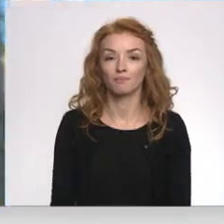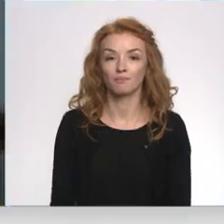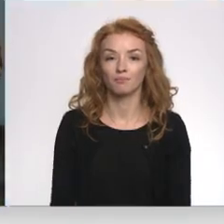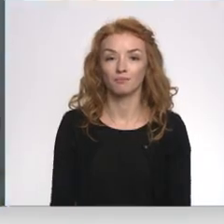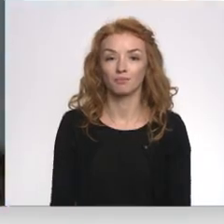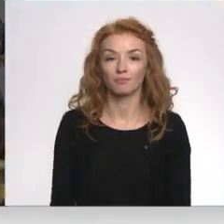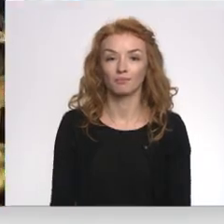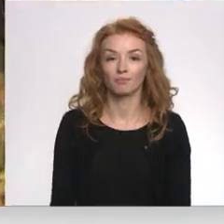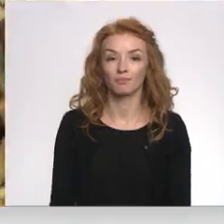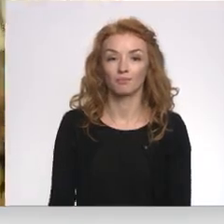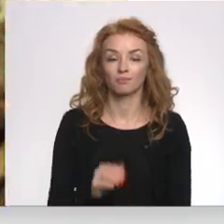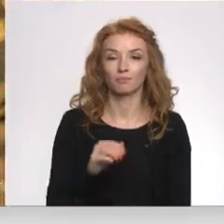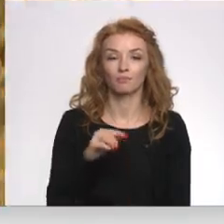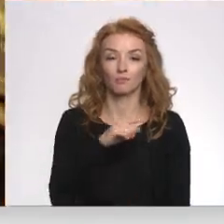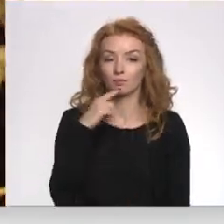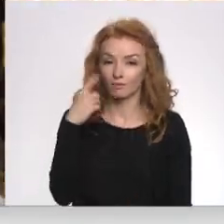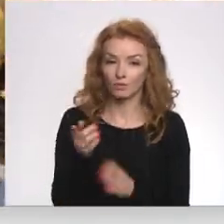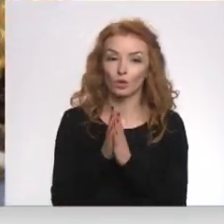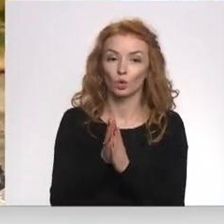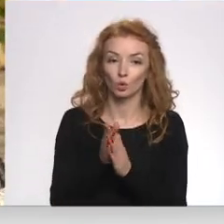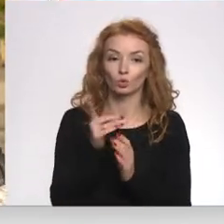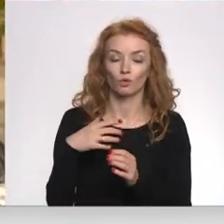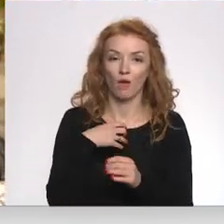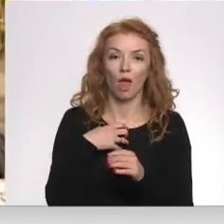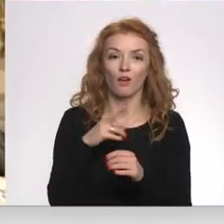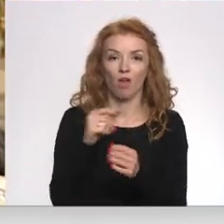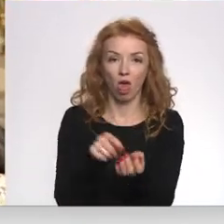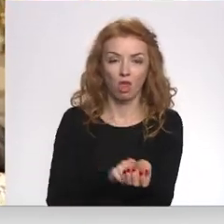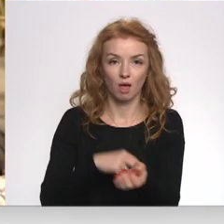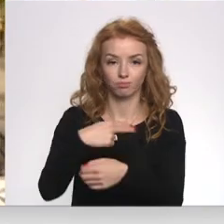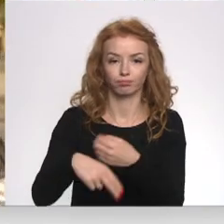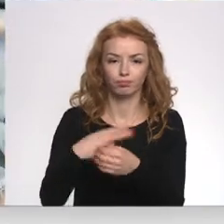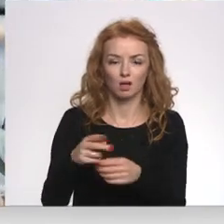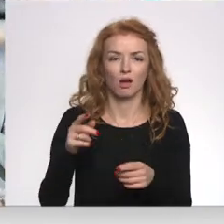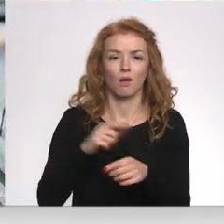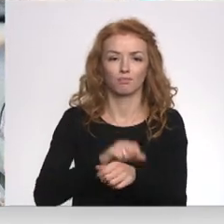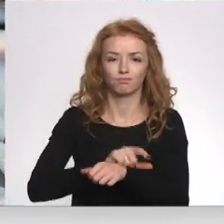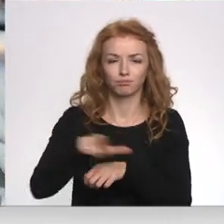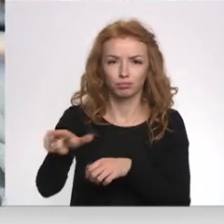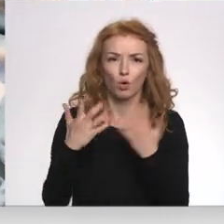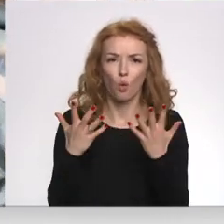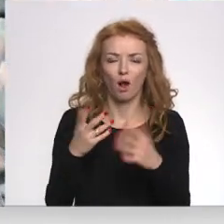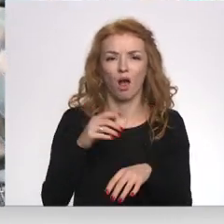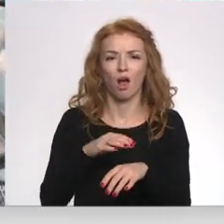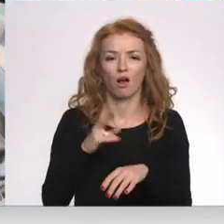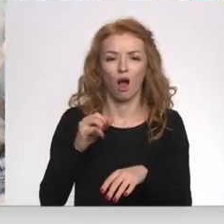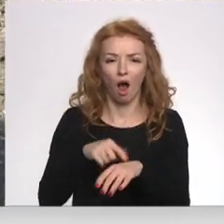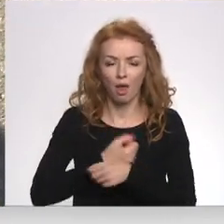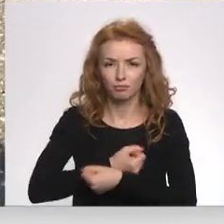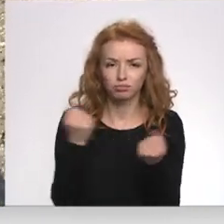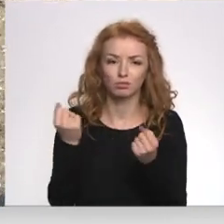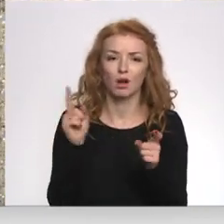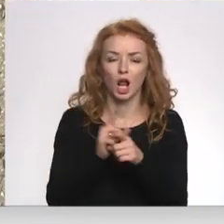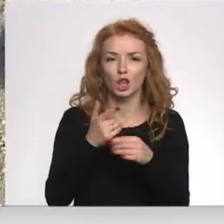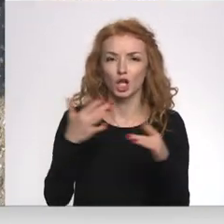Viņam jāuzliek vēna, vispirms nolīmē krūšu kurvi. Norauts kājas un rokas vaļēja lūzumi, dažādi sprādzienā